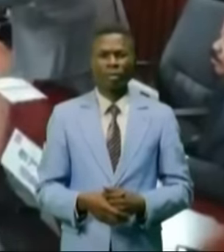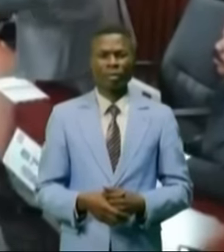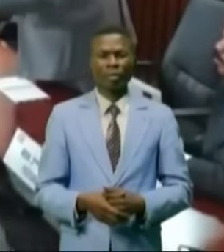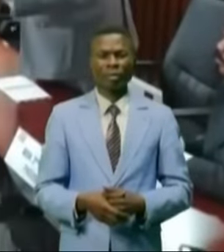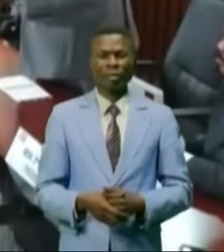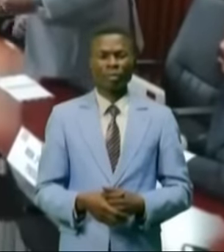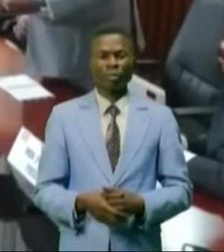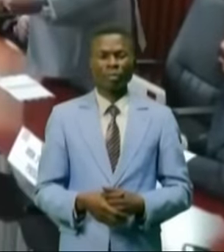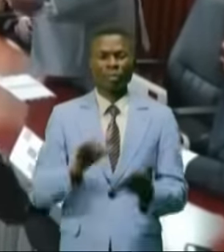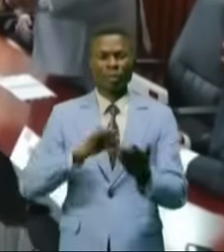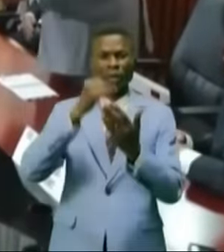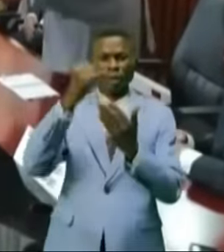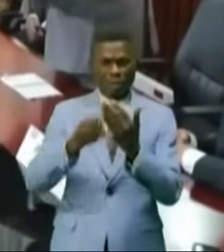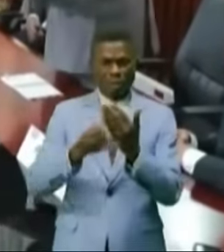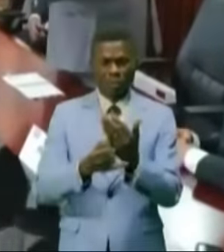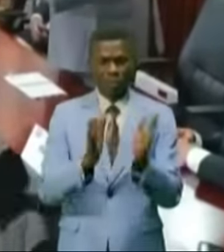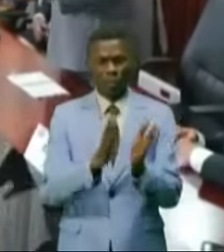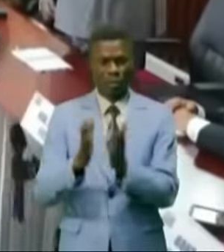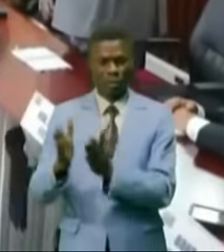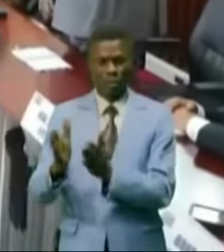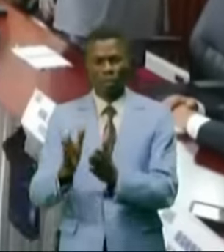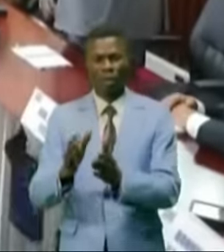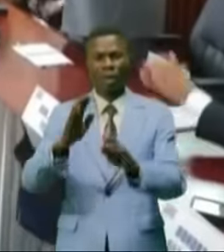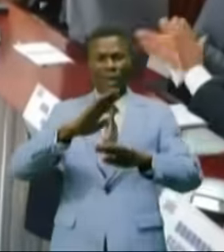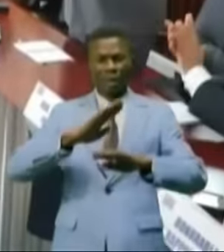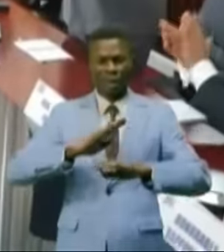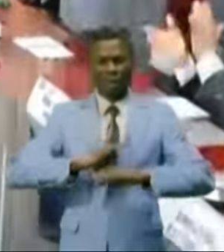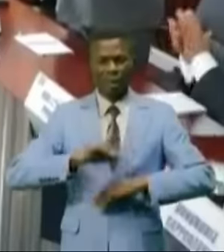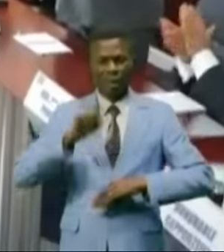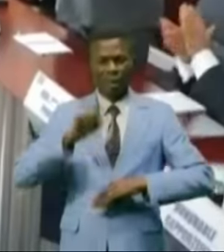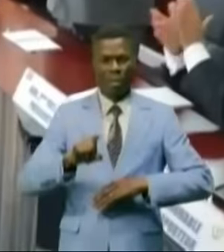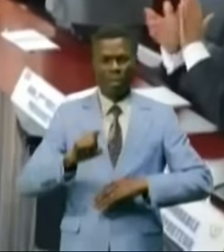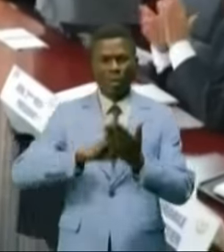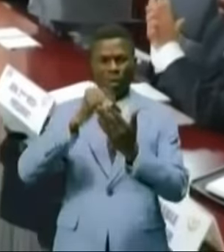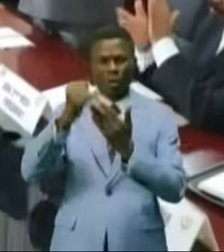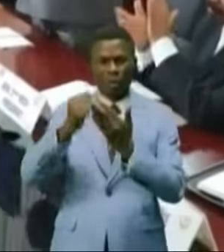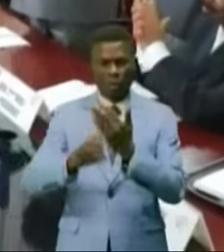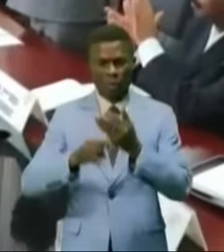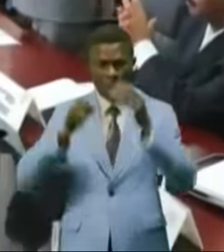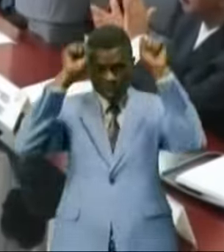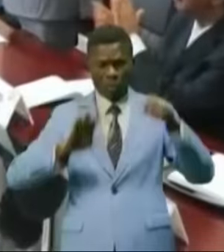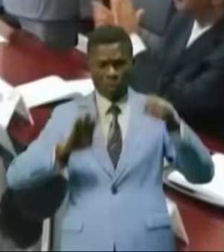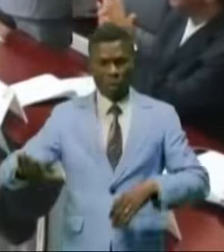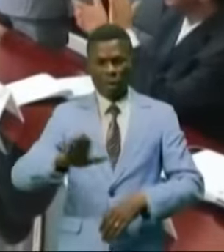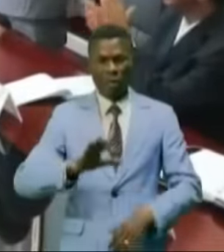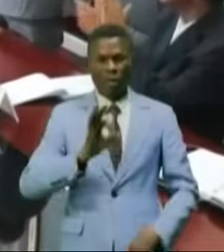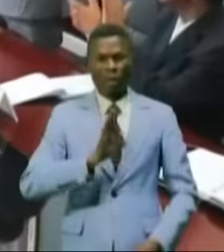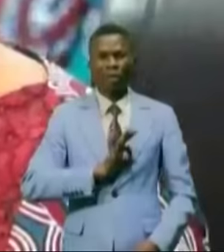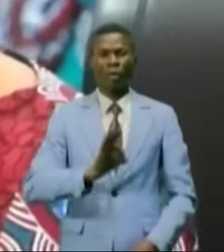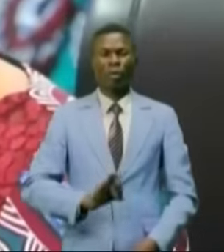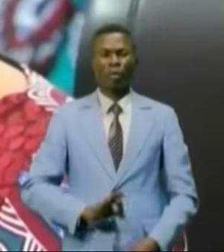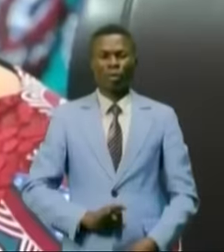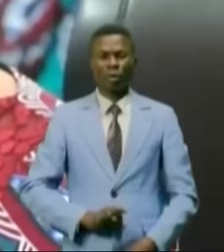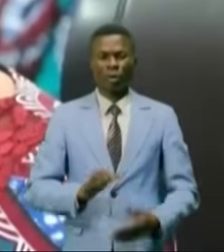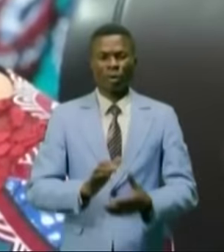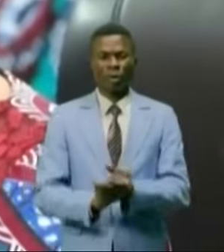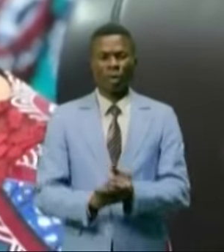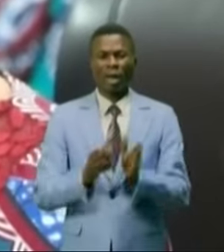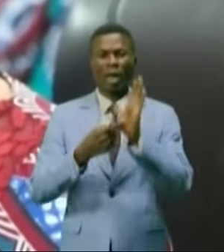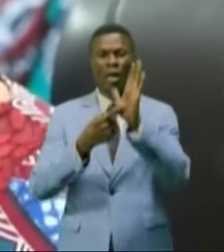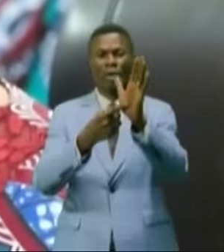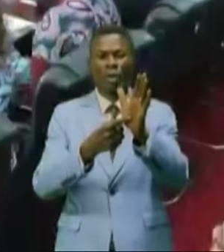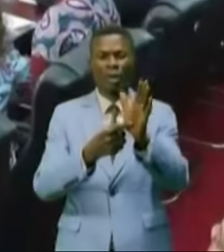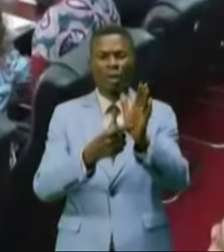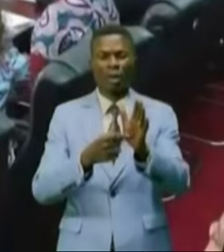Ce programme a été conçu pour répondre aux 6 paliers du programme du président de la République, Félix-Antoine Tshisekedi Tshilombo, dévoilé lors de